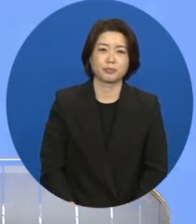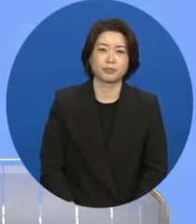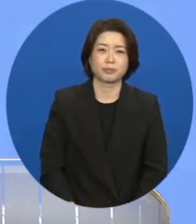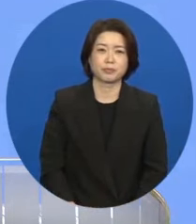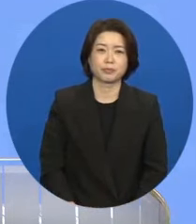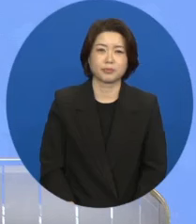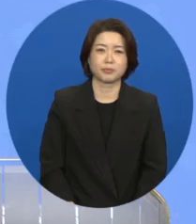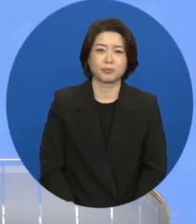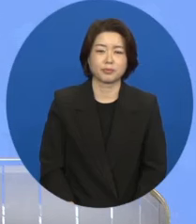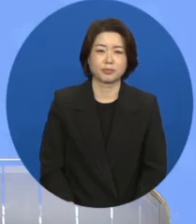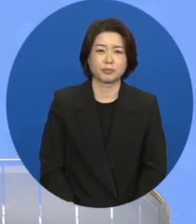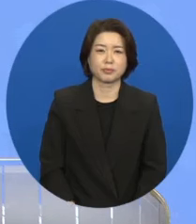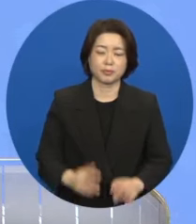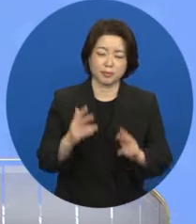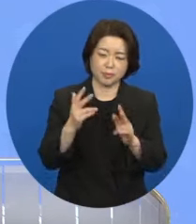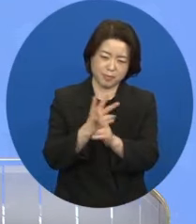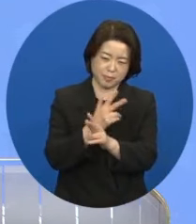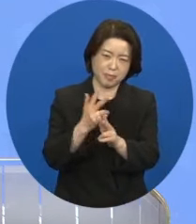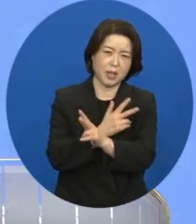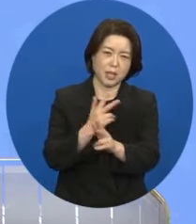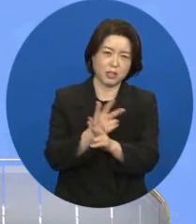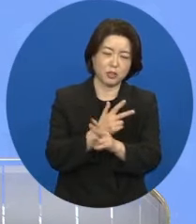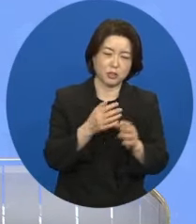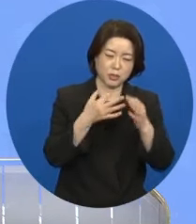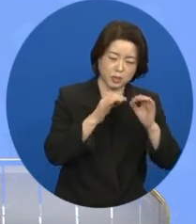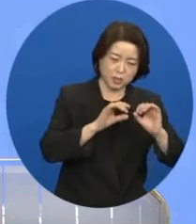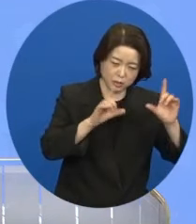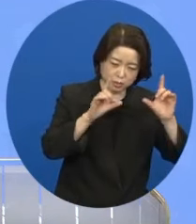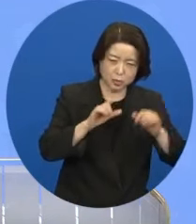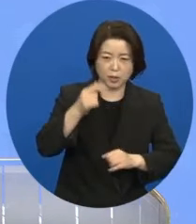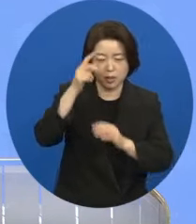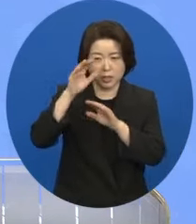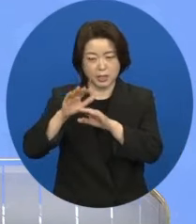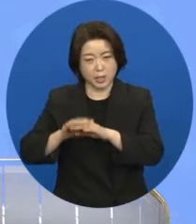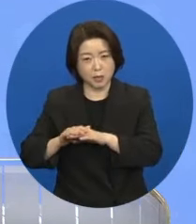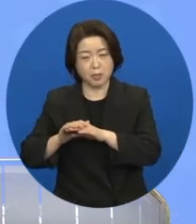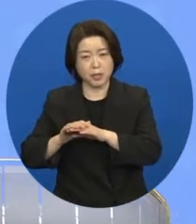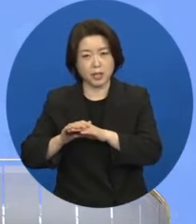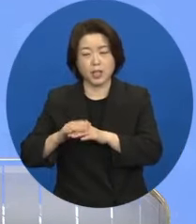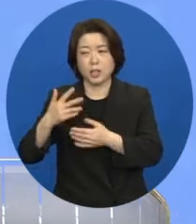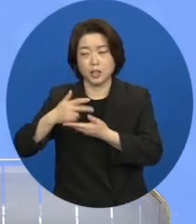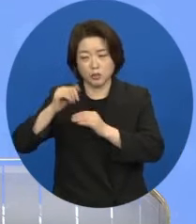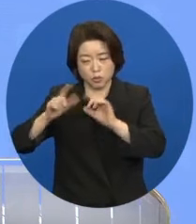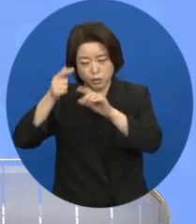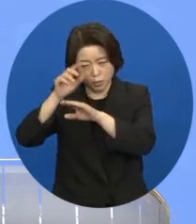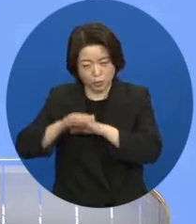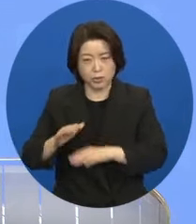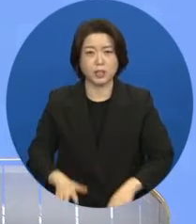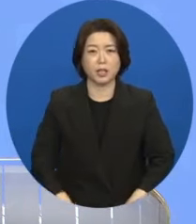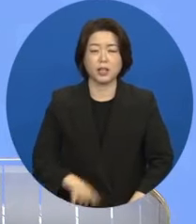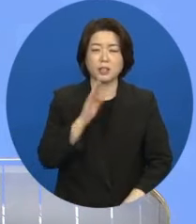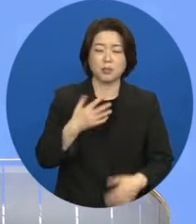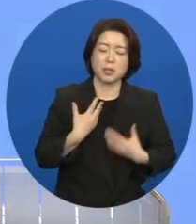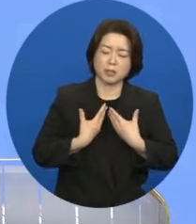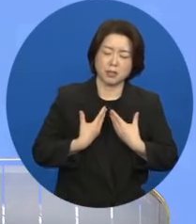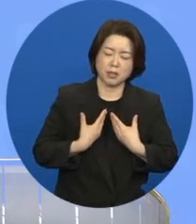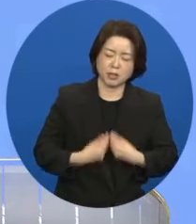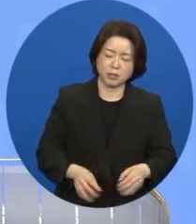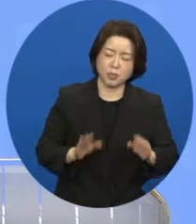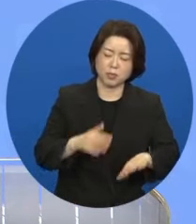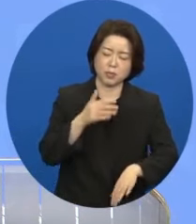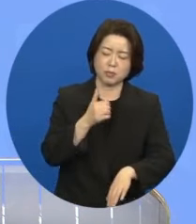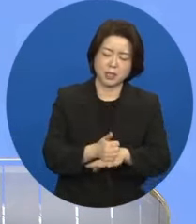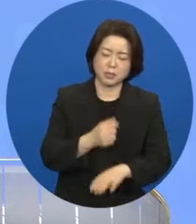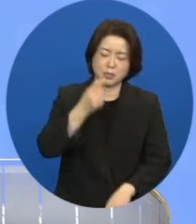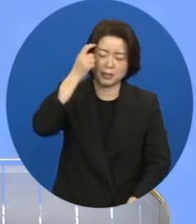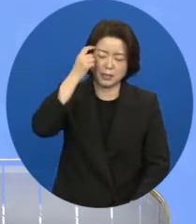아십니까 매주 주일 예배와 금요 성경 집회에 오신 분들 중에 정말 낙심하고 절망하고 오늘이 마지막에